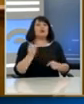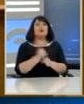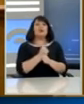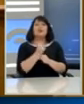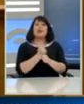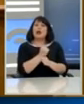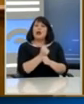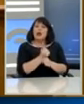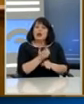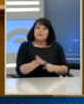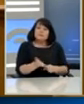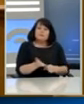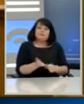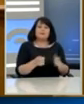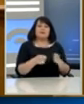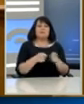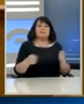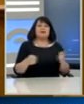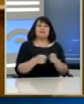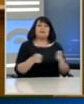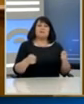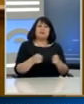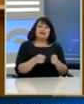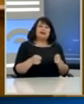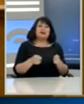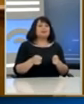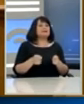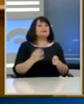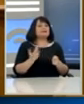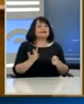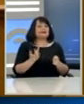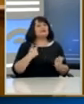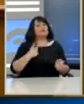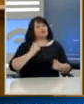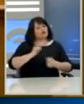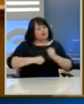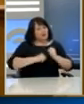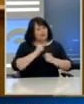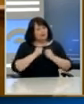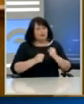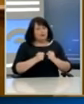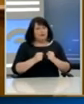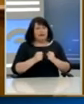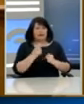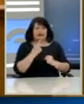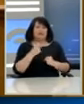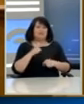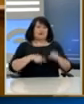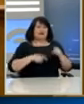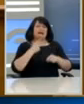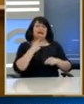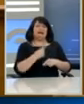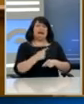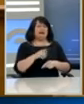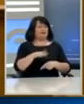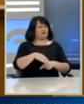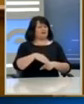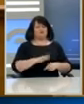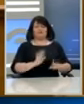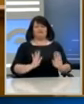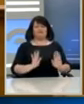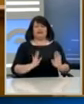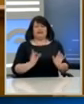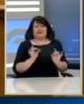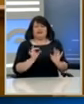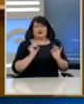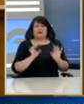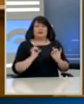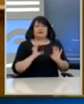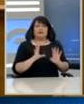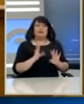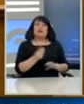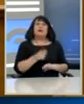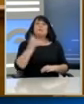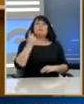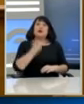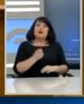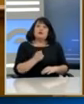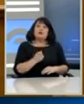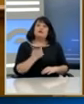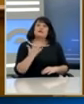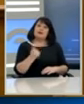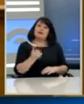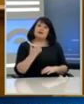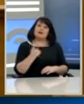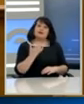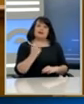εργασίας, μέτρα που παρά τη συστηματική προσπάθεια υποβάθμισής τους, αφορούν την πλειονότητα της κοινωνίας και δεν αποτελούν απλώς